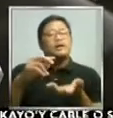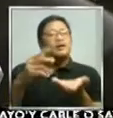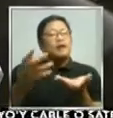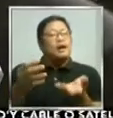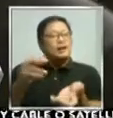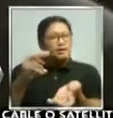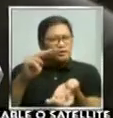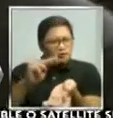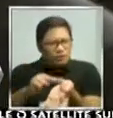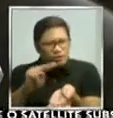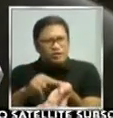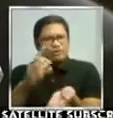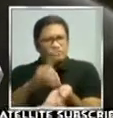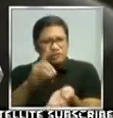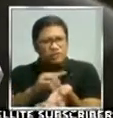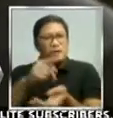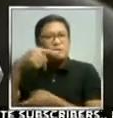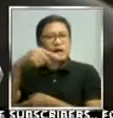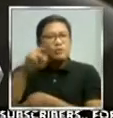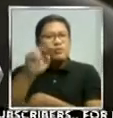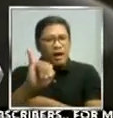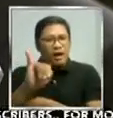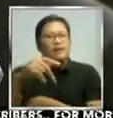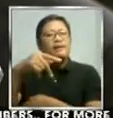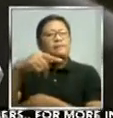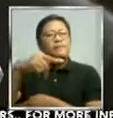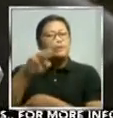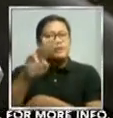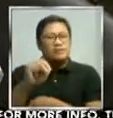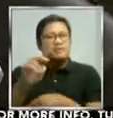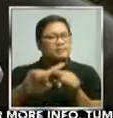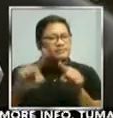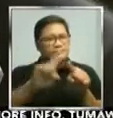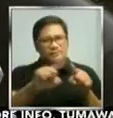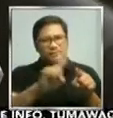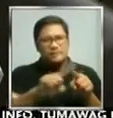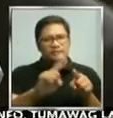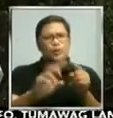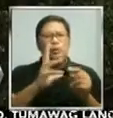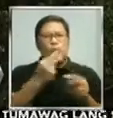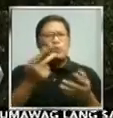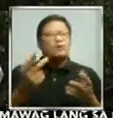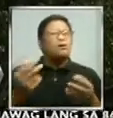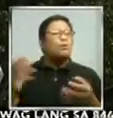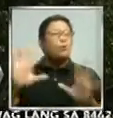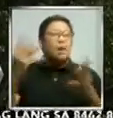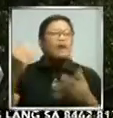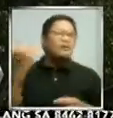PUI, PUM, and COVID cases na asymptomatic, hindi kailangan dalhin sa ospital.